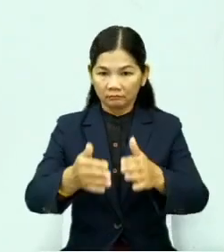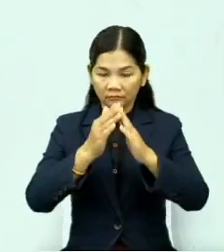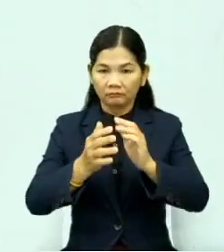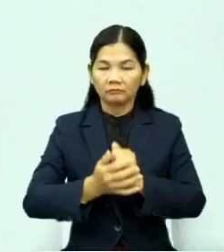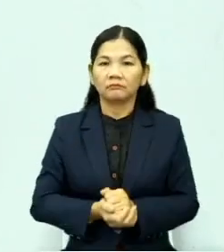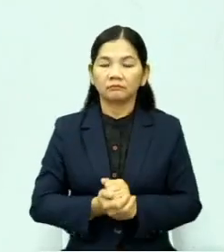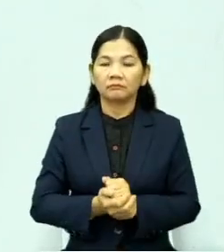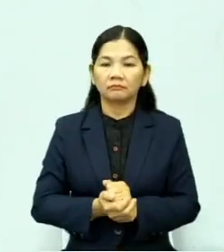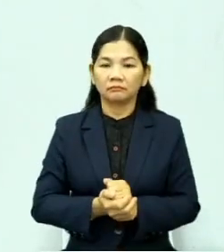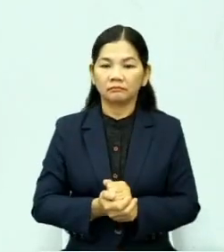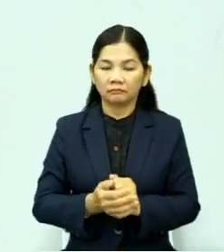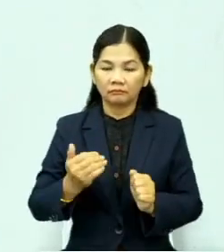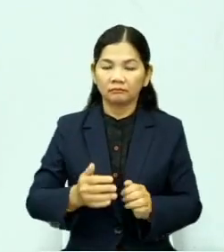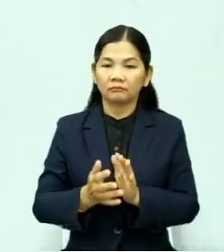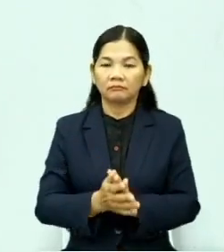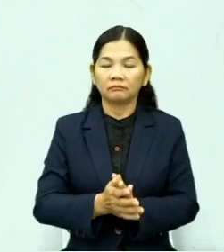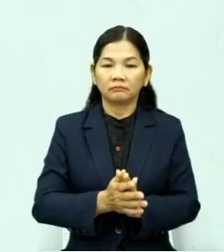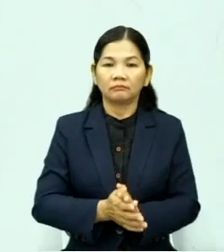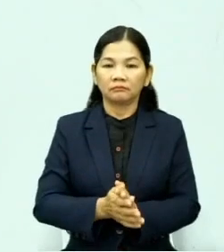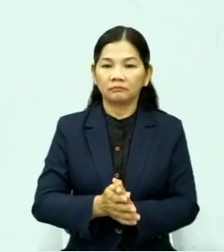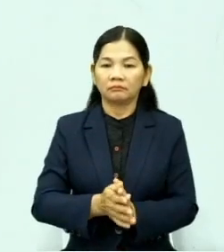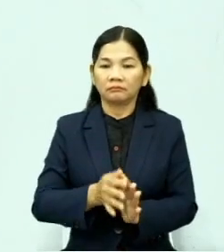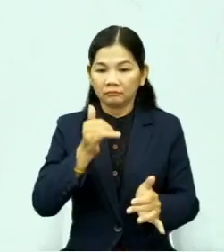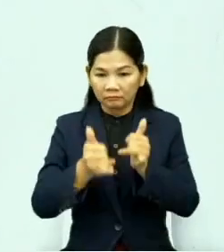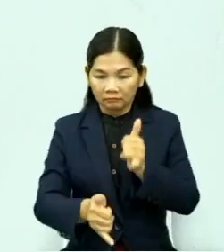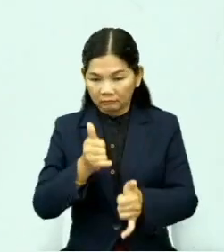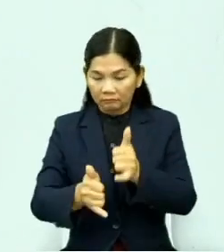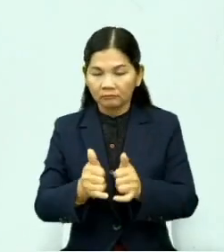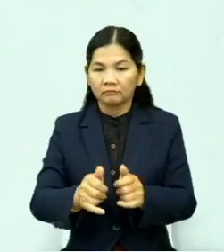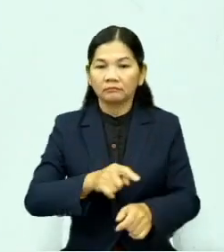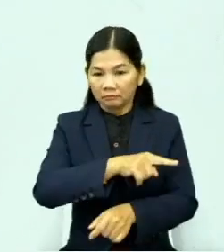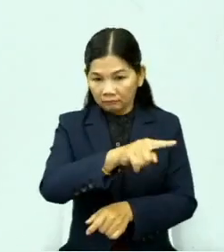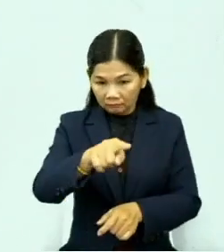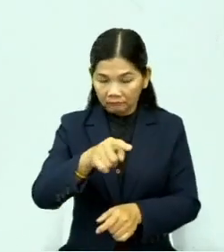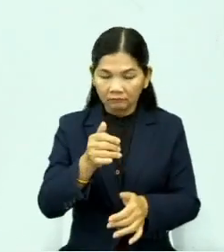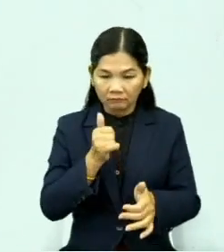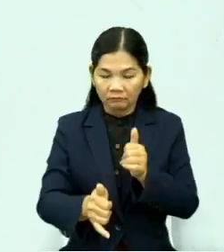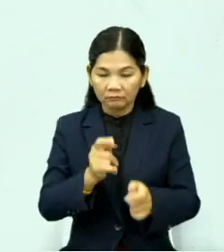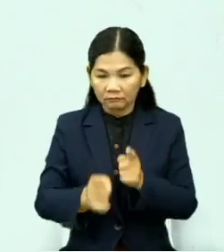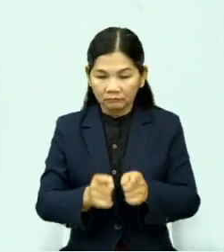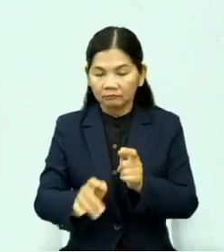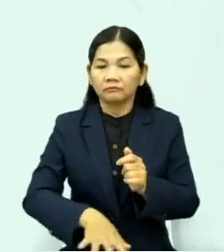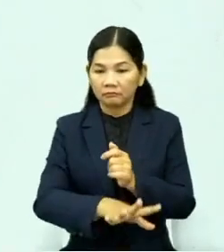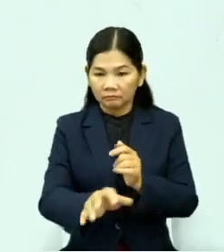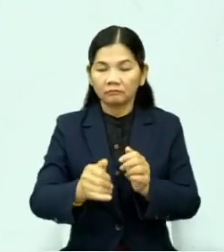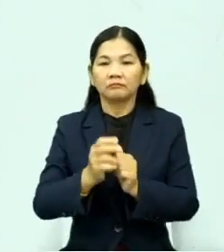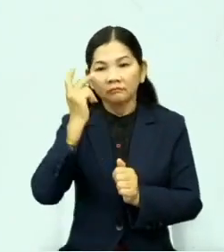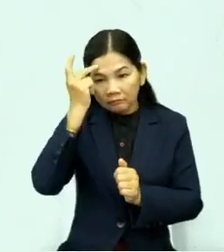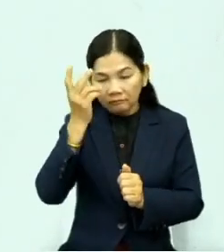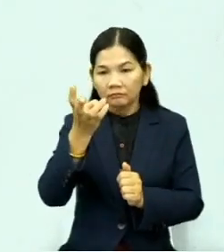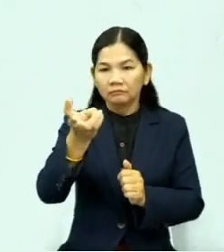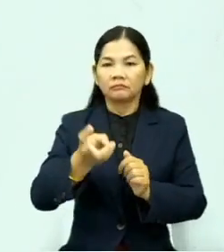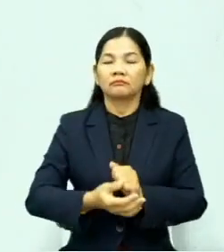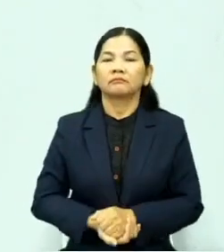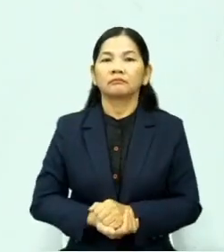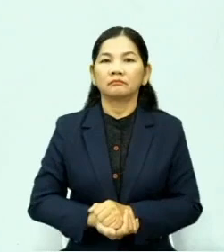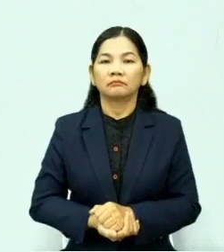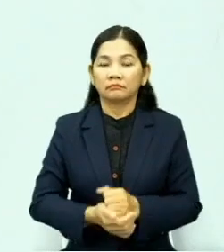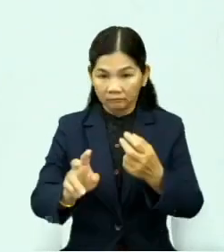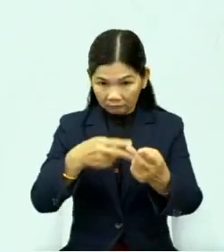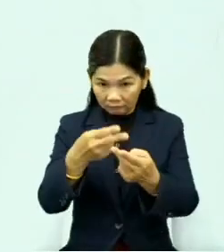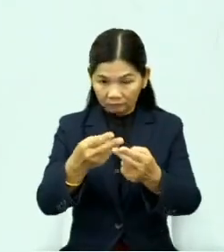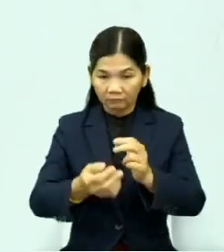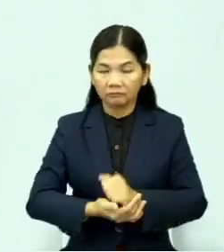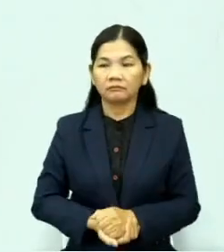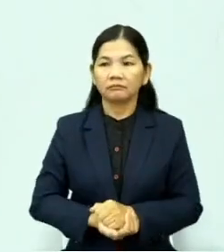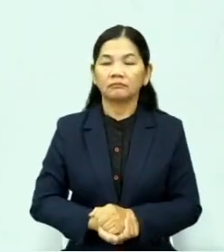តចាឲ្យមានដូតន្ត្រីខ្មែរគឺអ្នកណាទៅកូនចាឥឡូវកូនគិតបន្តិចណាកូនណាហើយកូនឆ្លើយប្រា